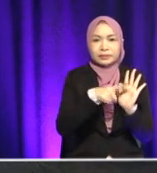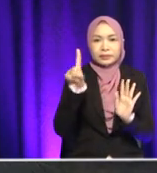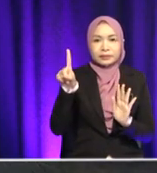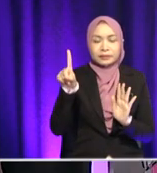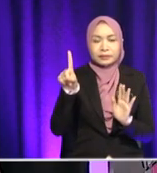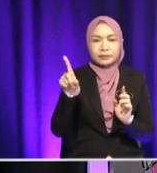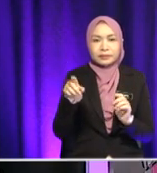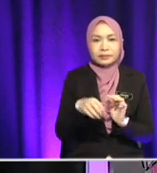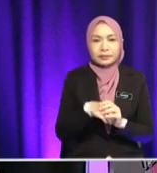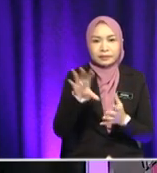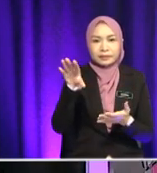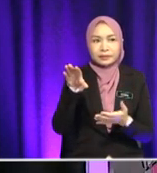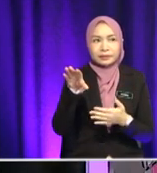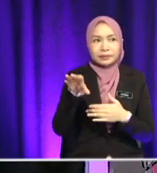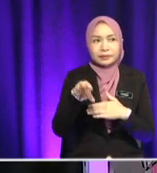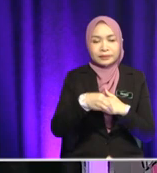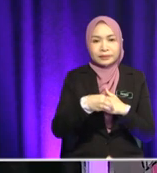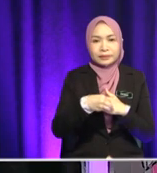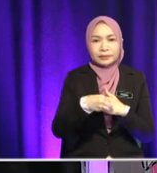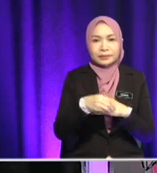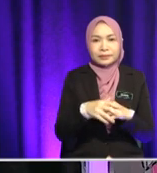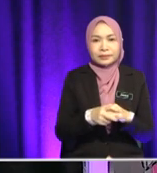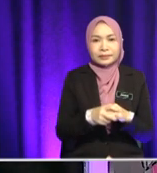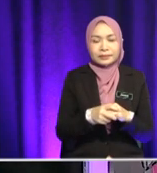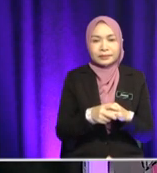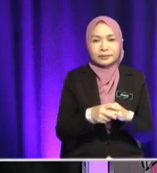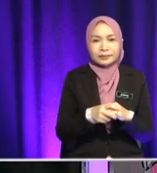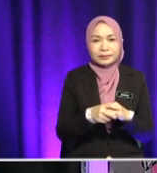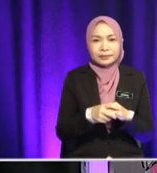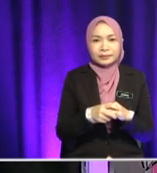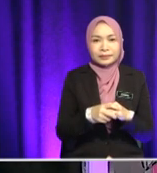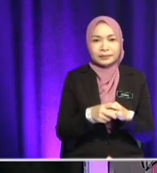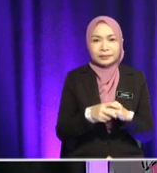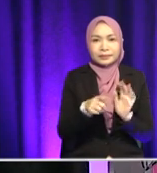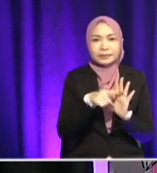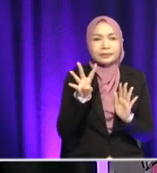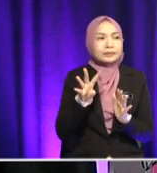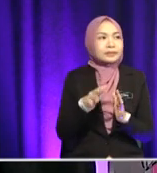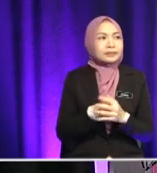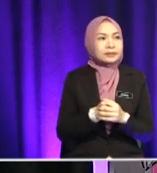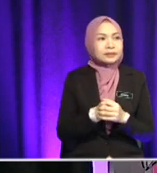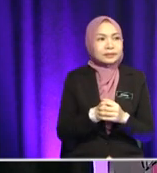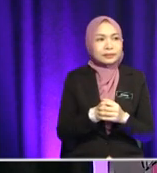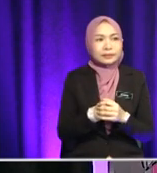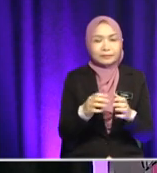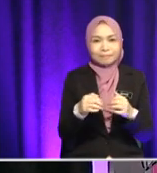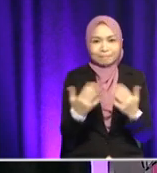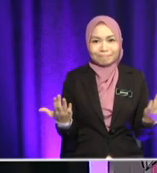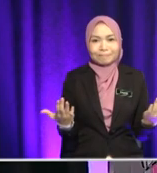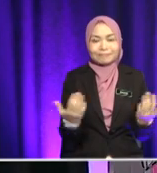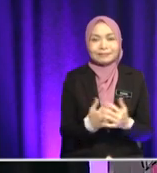52 negatif 43 1 soal lain yang merupakan operasi penambahan Matrix Oke jadi permulaan